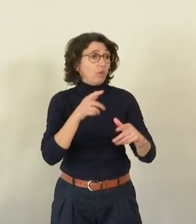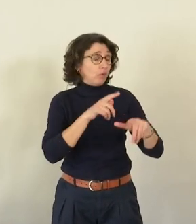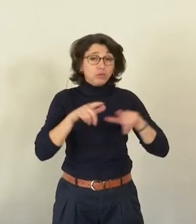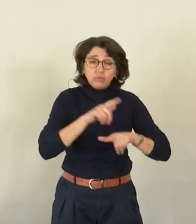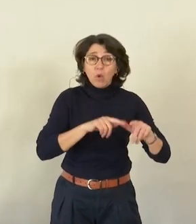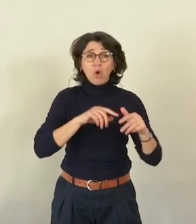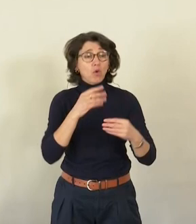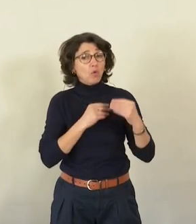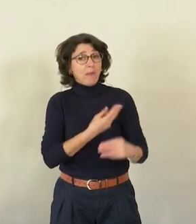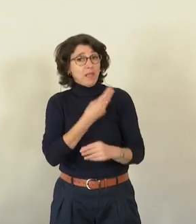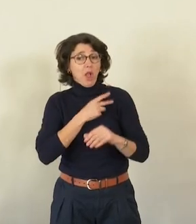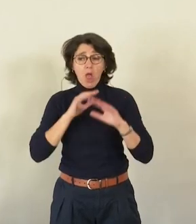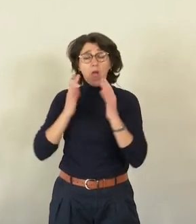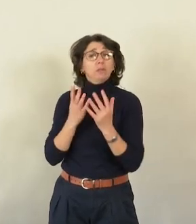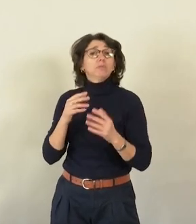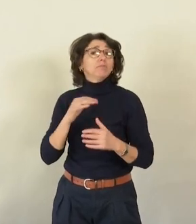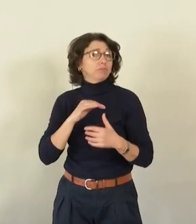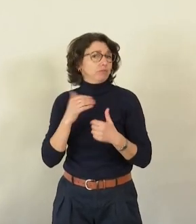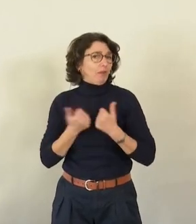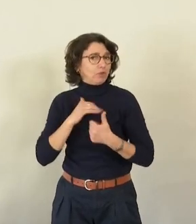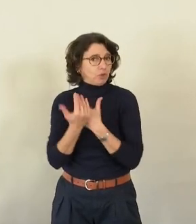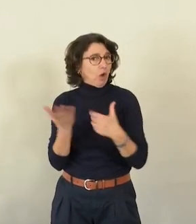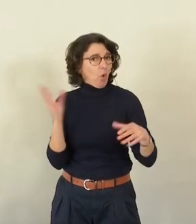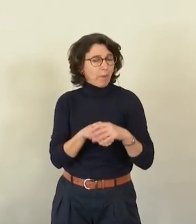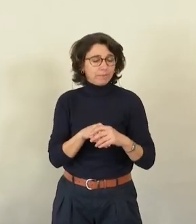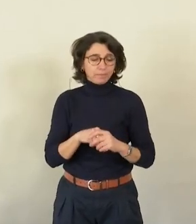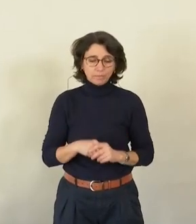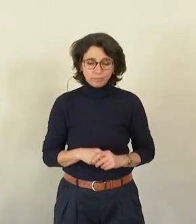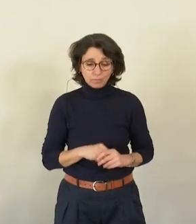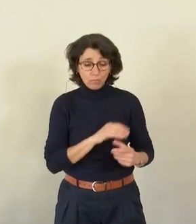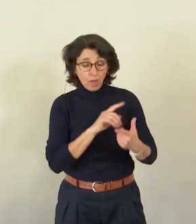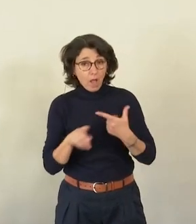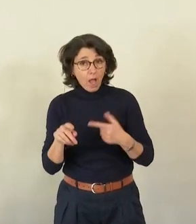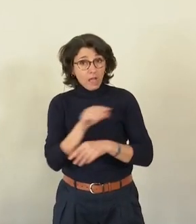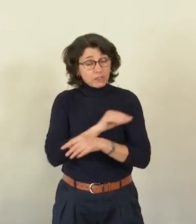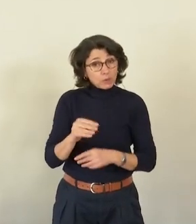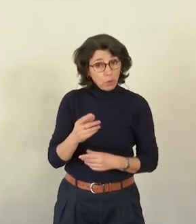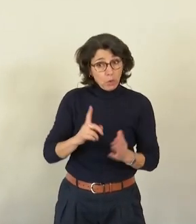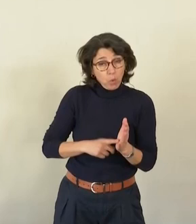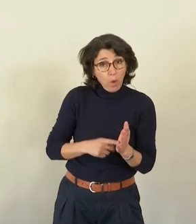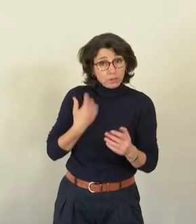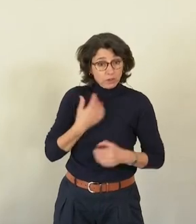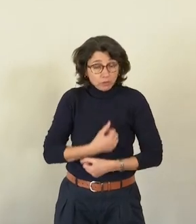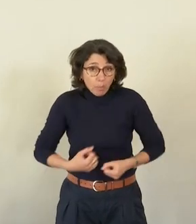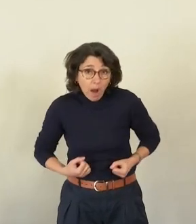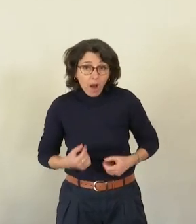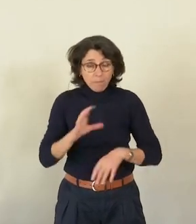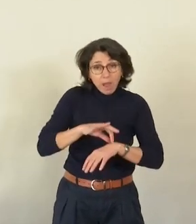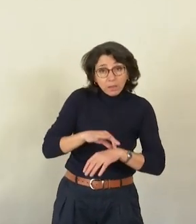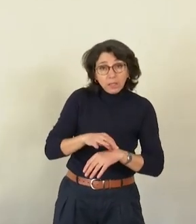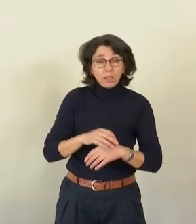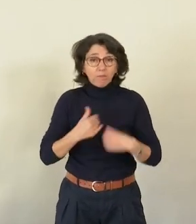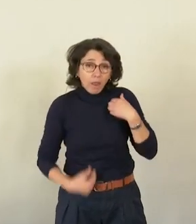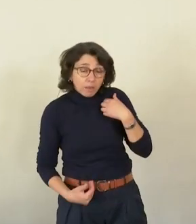les services sociaux nécessaires elle a droit à la sécurité en cas de chômage de maladie d'invalidité de veuvage de